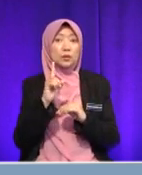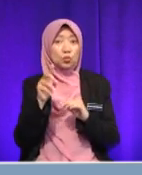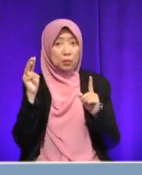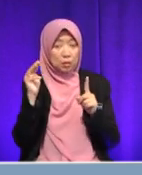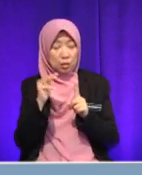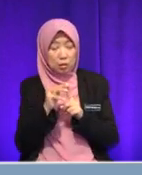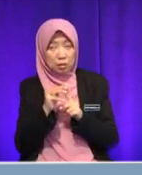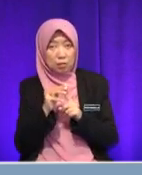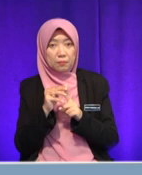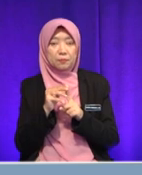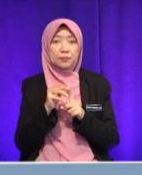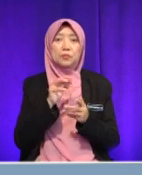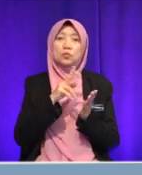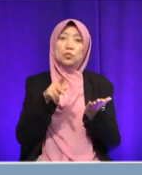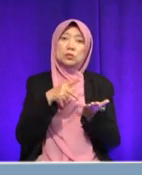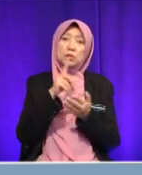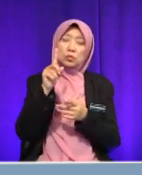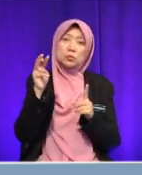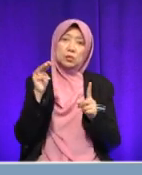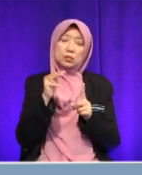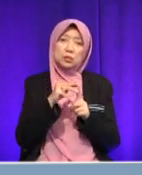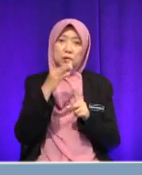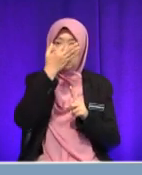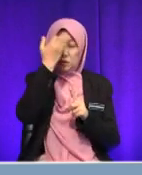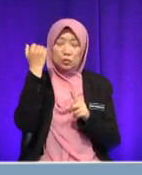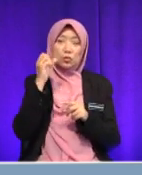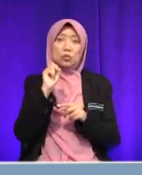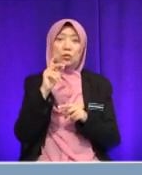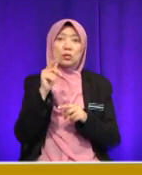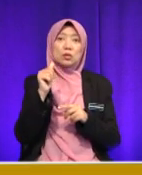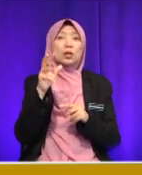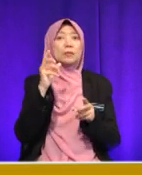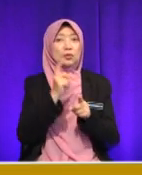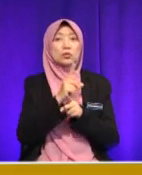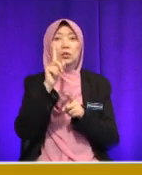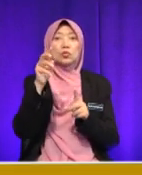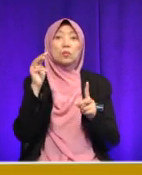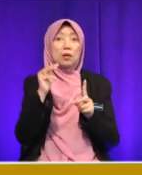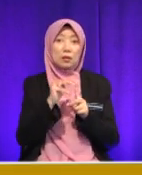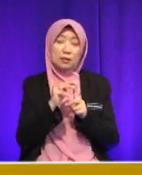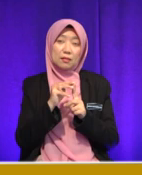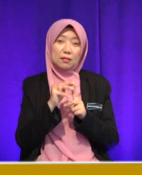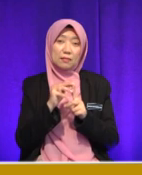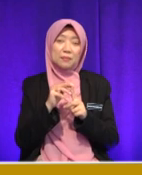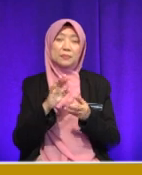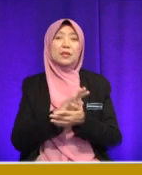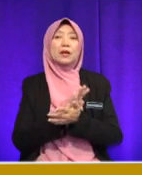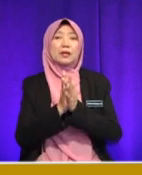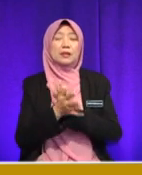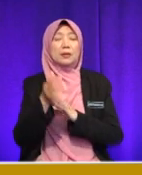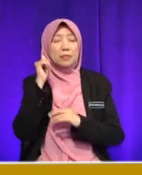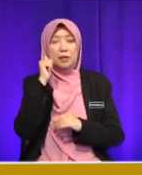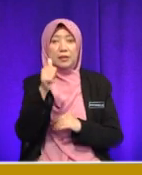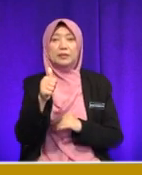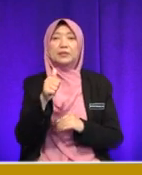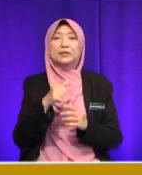markah. Mm-hmm. Pusat satu markah. Mm-hmm. Faktor skala betul satu markah. Jadi bagus